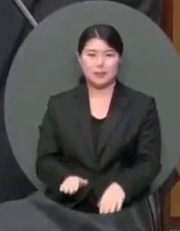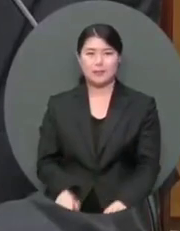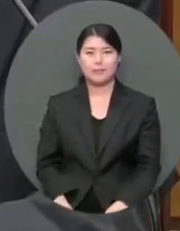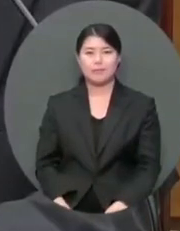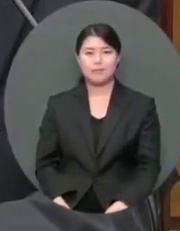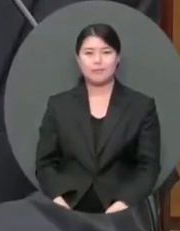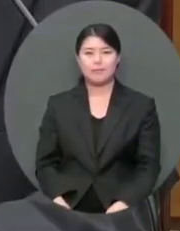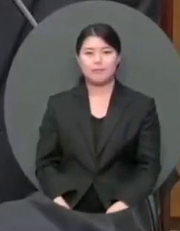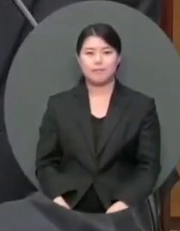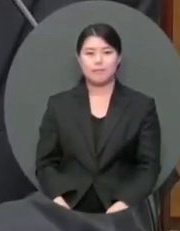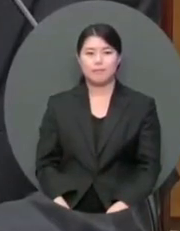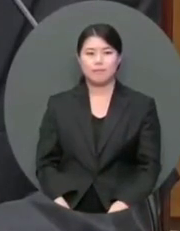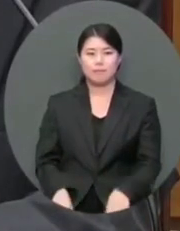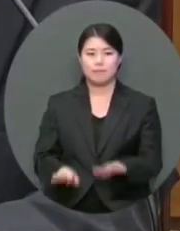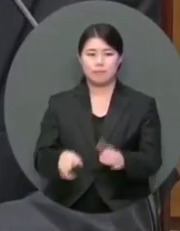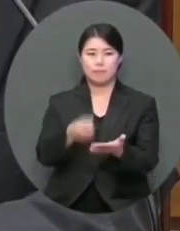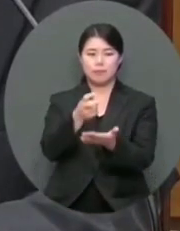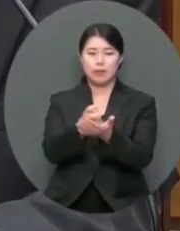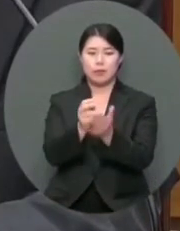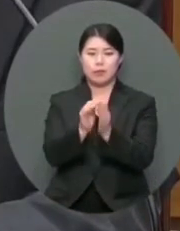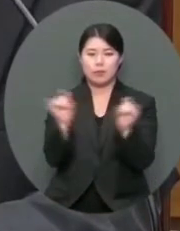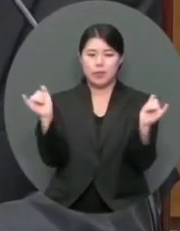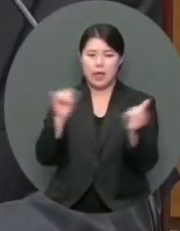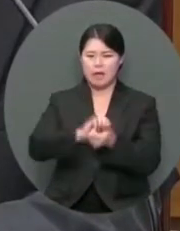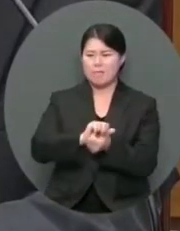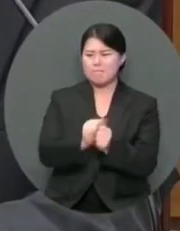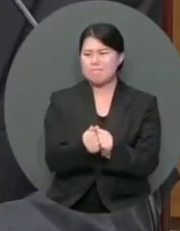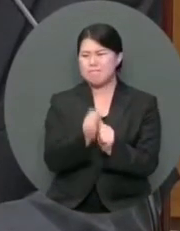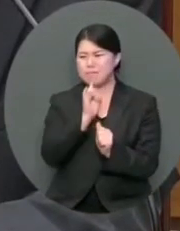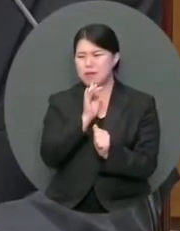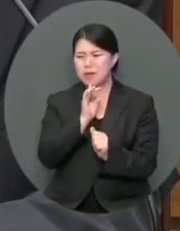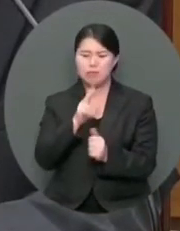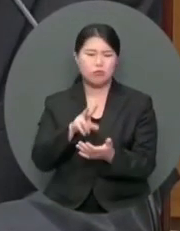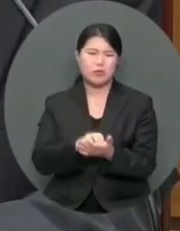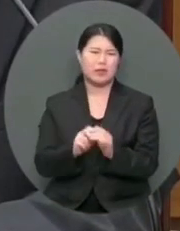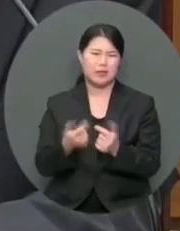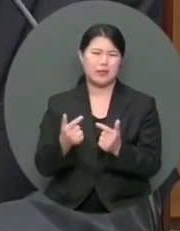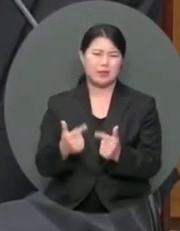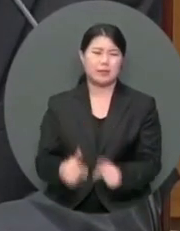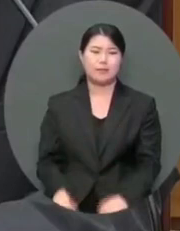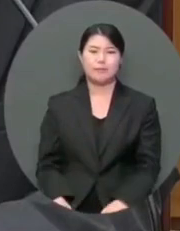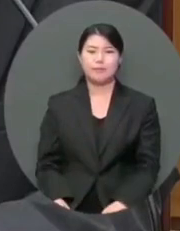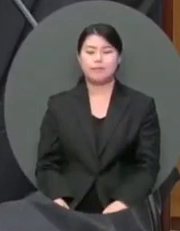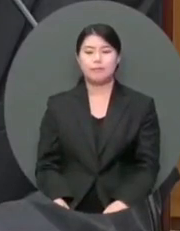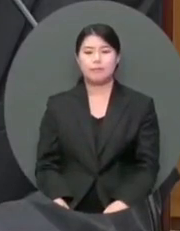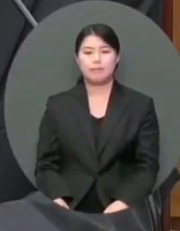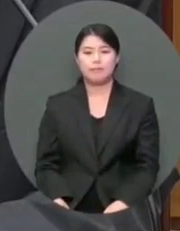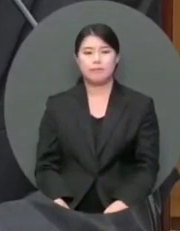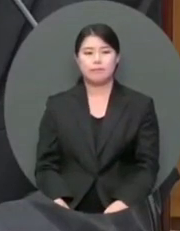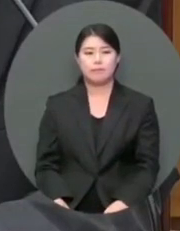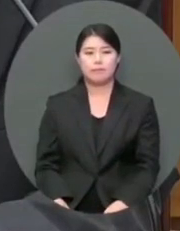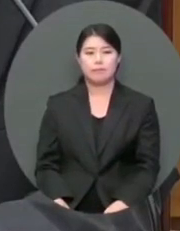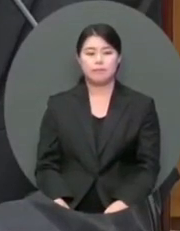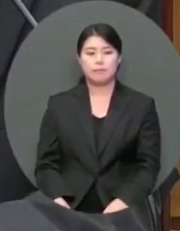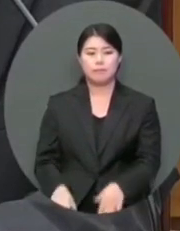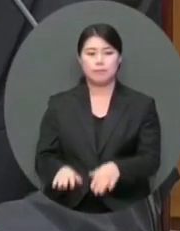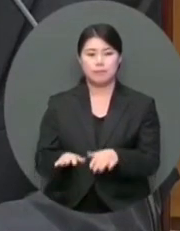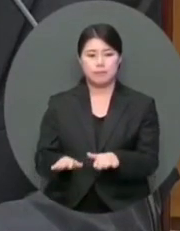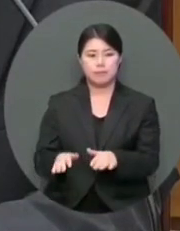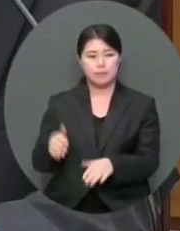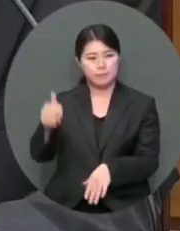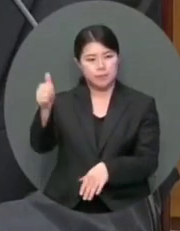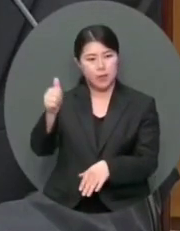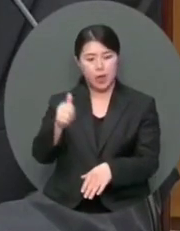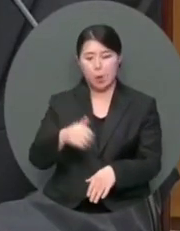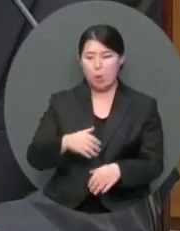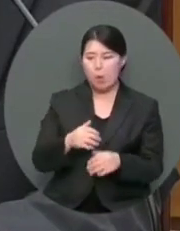기본적으로 판사들 쥐어짜는 문제를 해결할 문제는 아니다 이렇게 생각해요. 그래서 후보자가 누가 게을리 하는지 누가